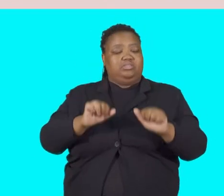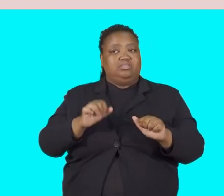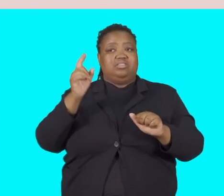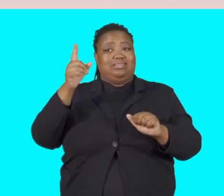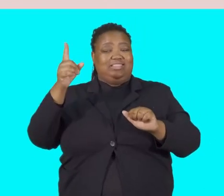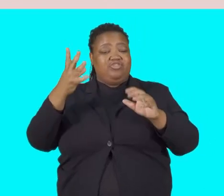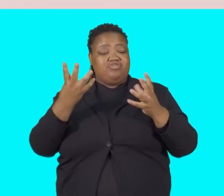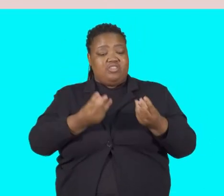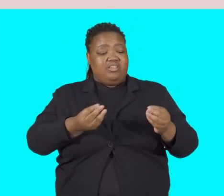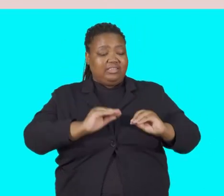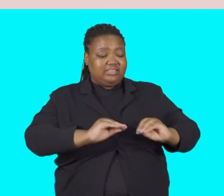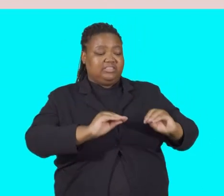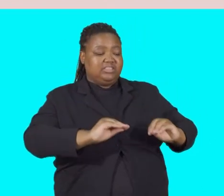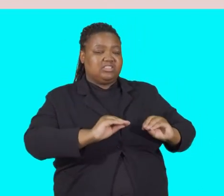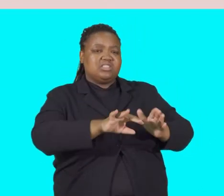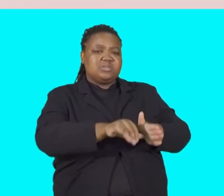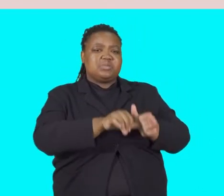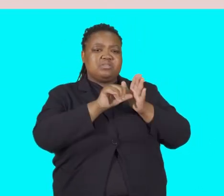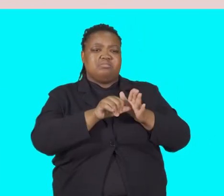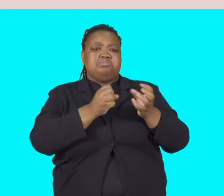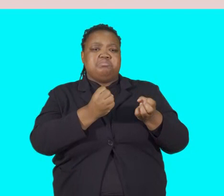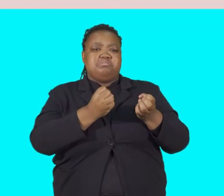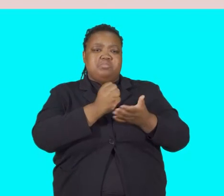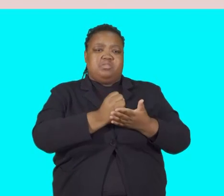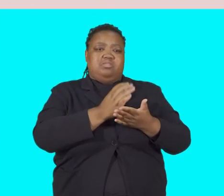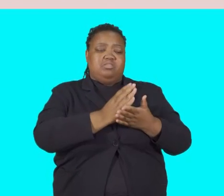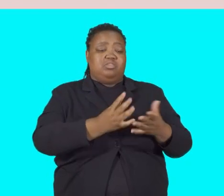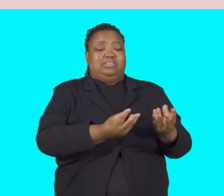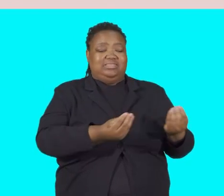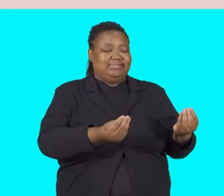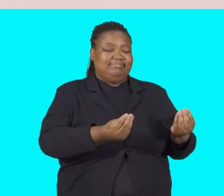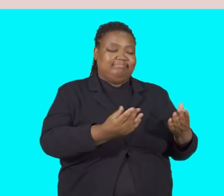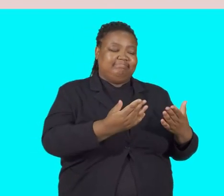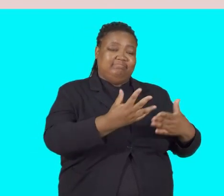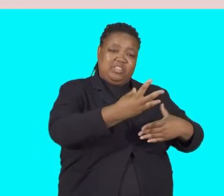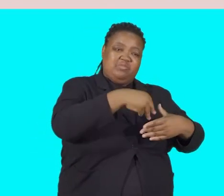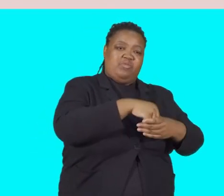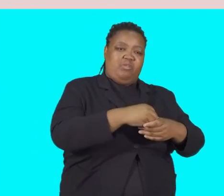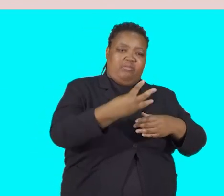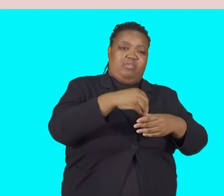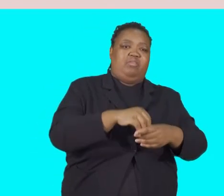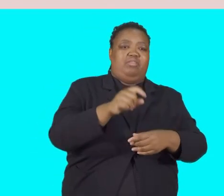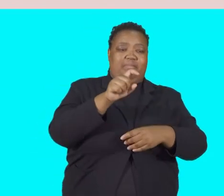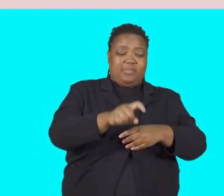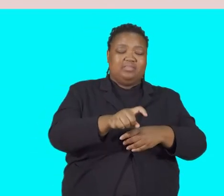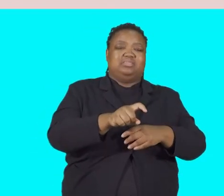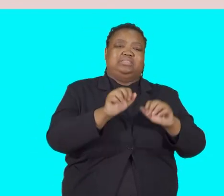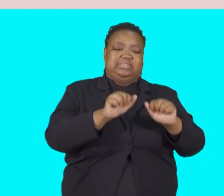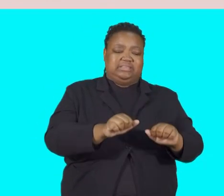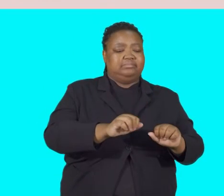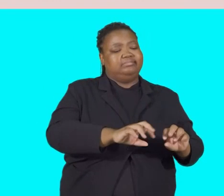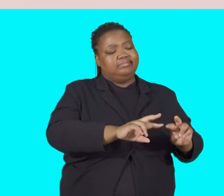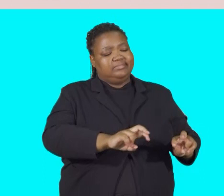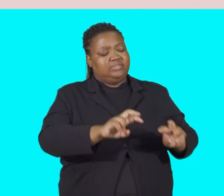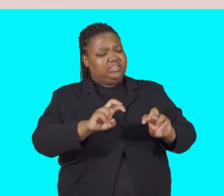befundisa bayaqinisekisa into yoba abafundi bayababandakanya ngokupheleleyo bakhangele into kuba yintoni